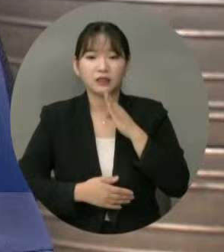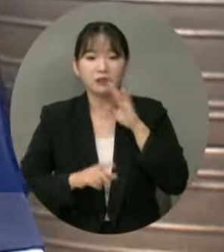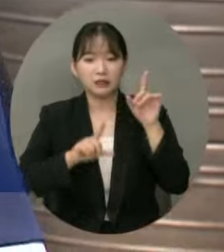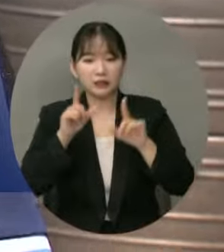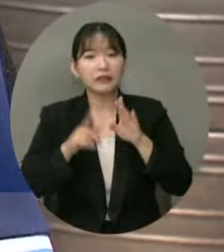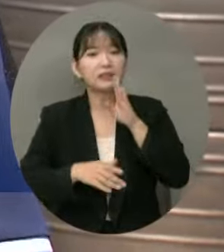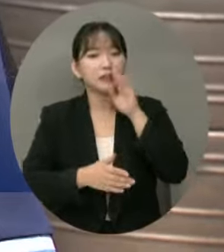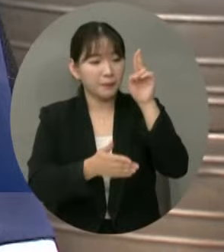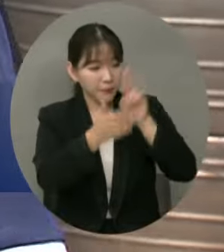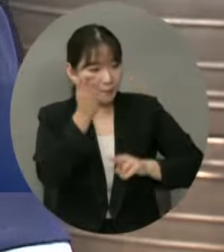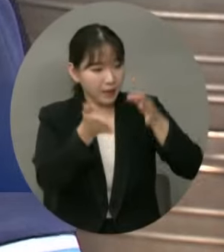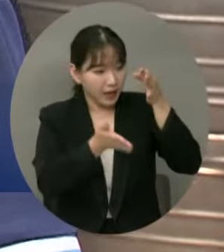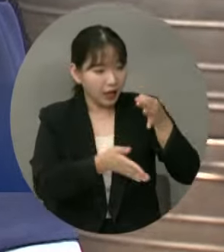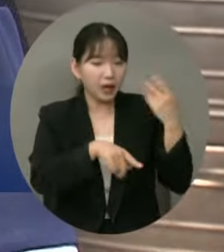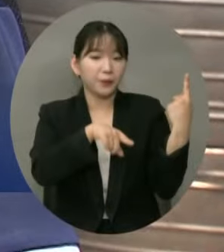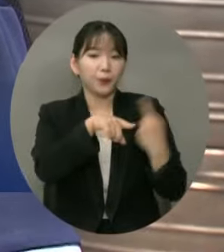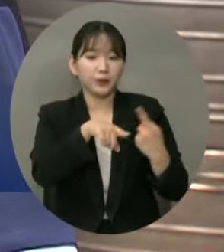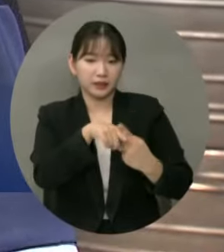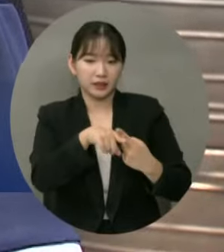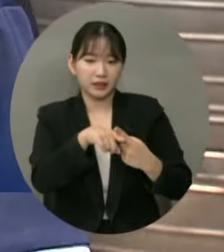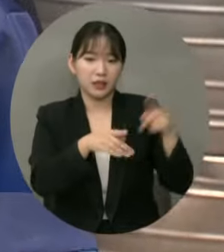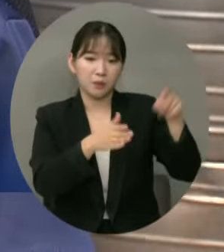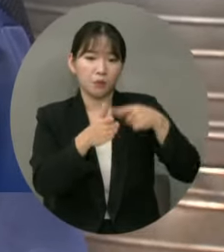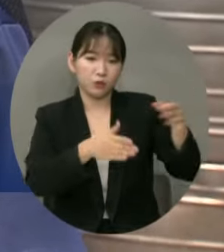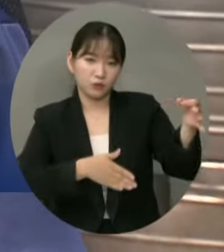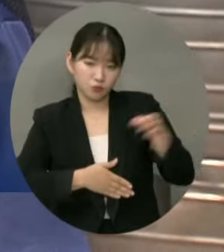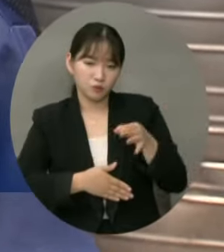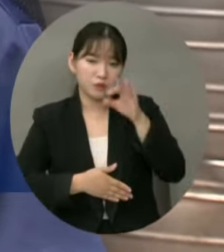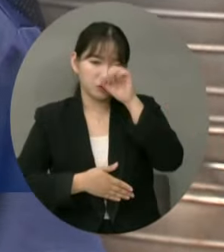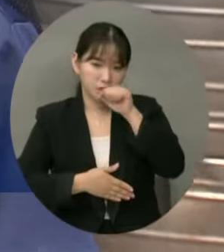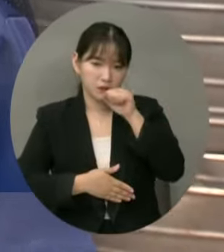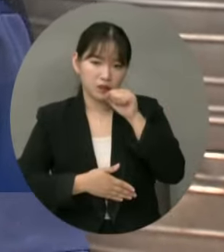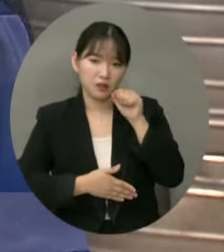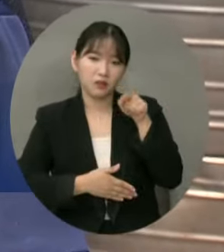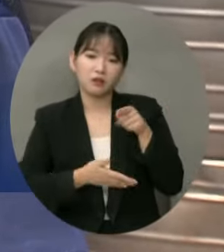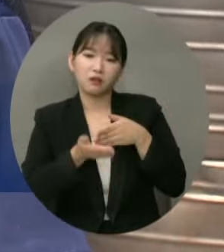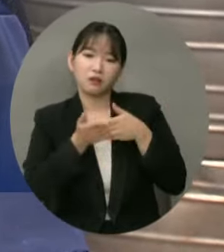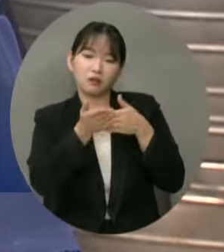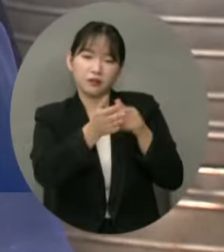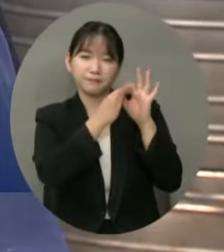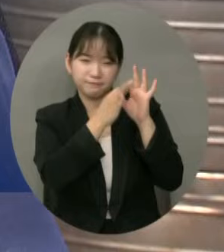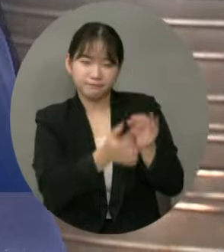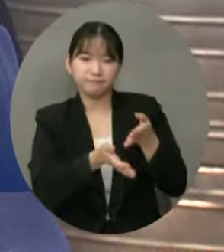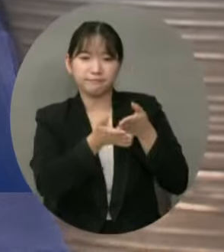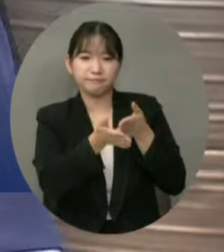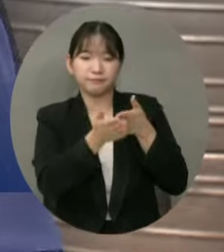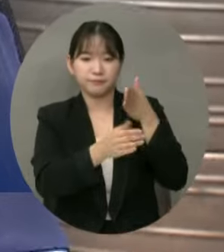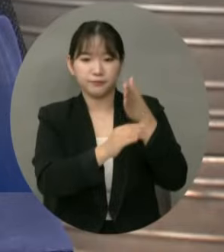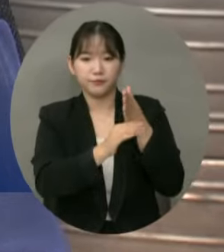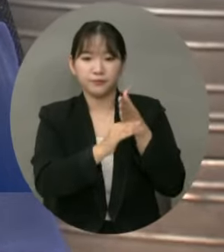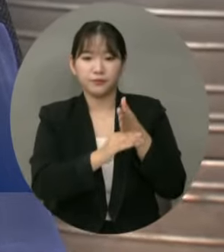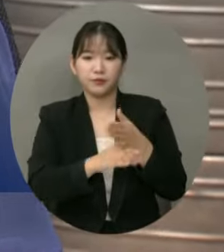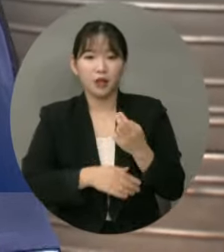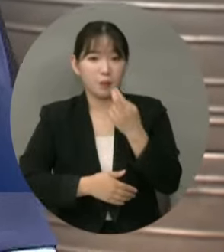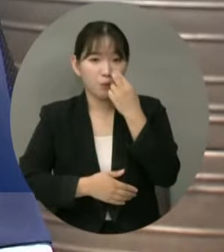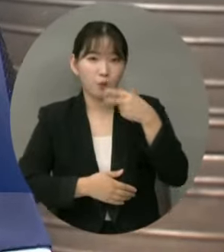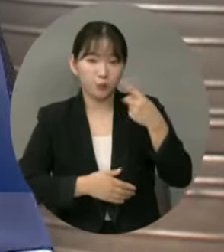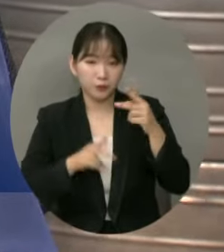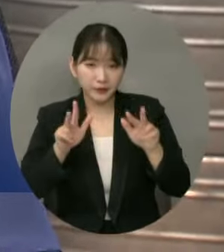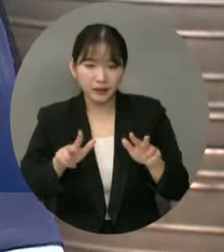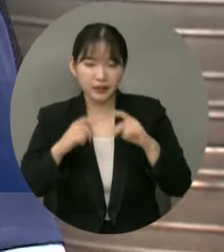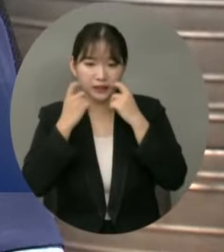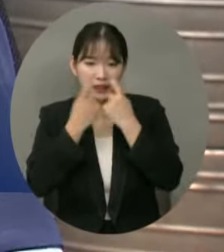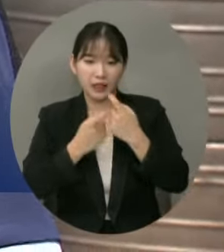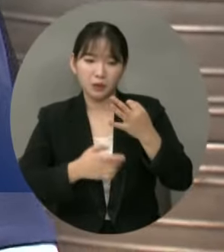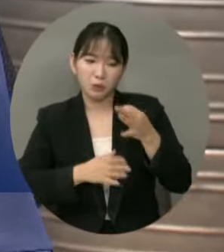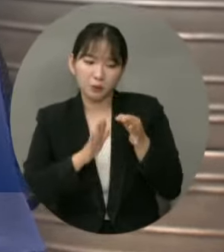실거래가 수준에서 좀 해주시면 좋겠다는 그런 근위를 지속적으로 하고 있고요 보험도